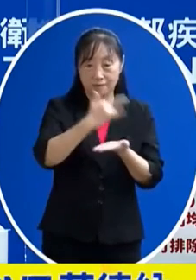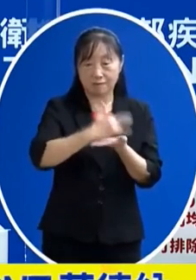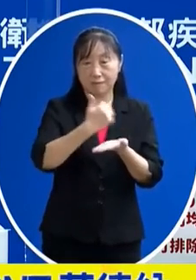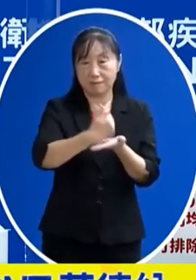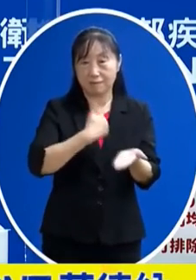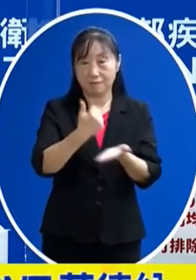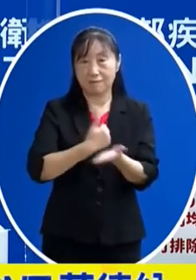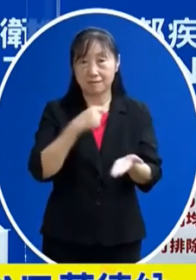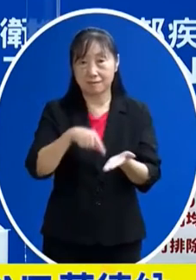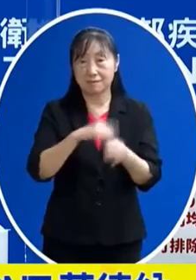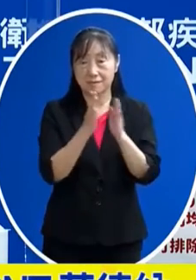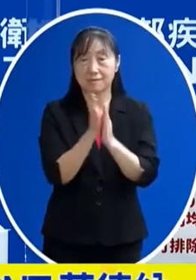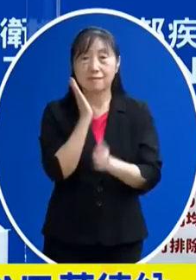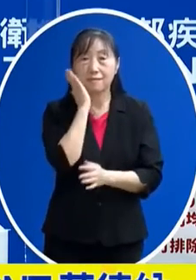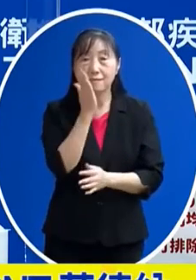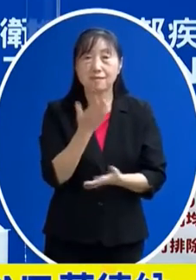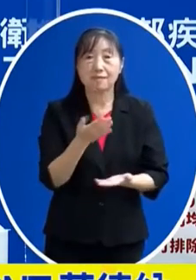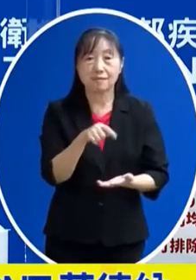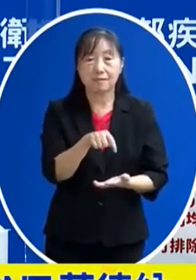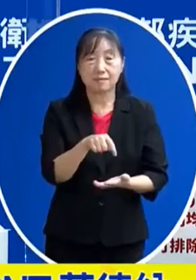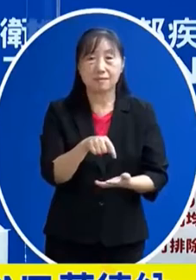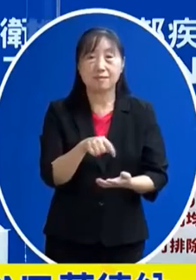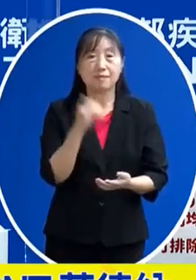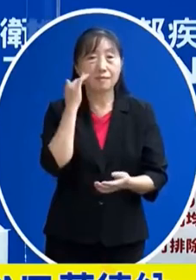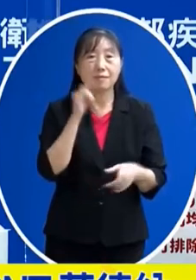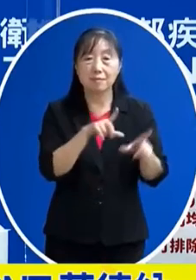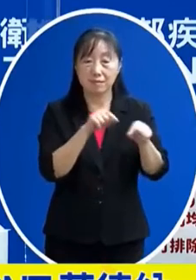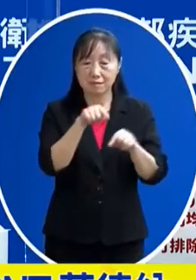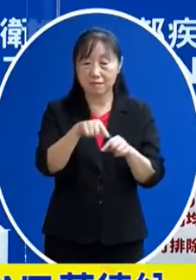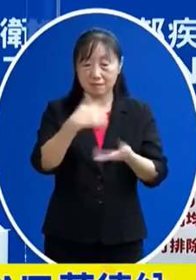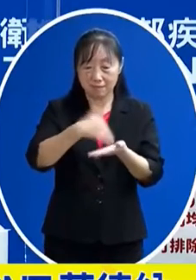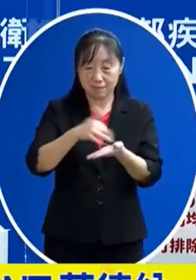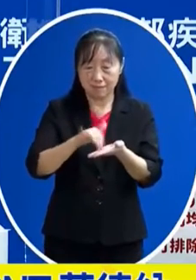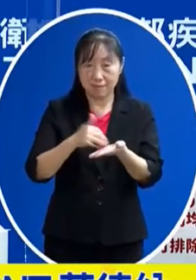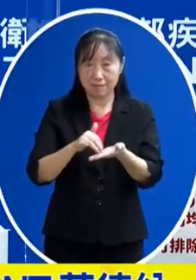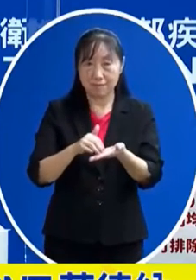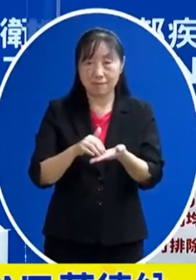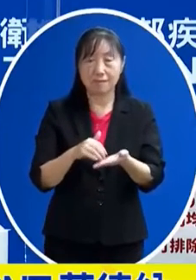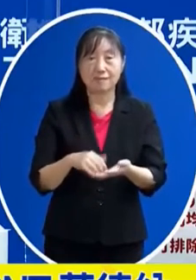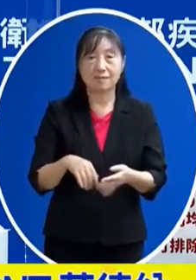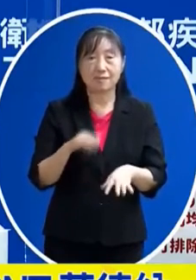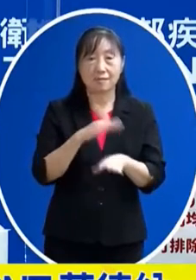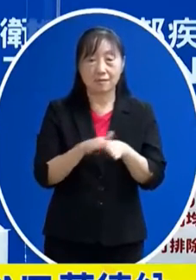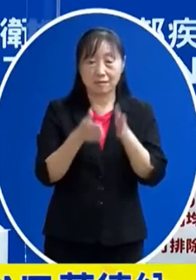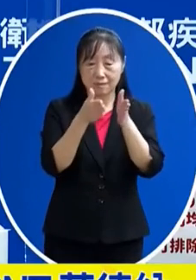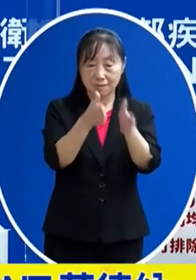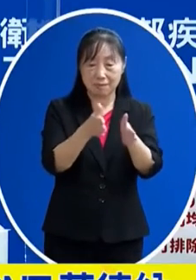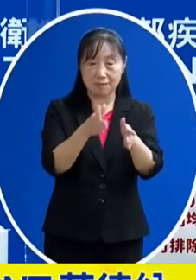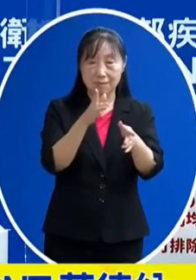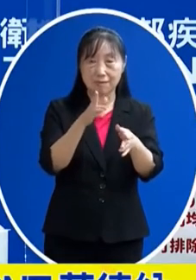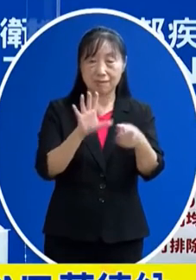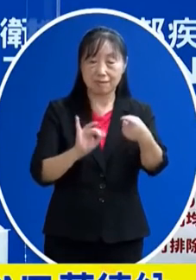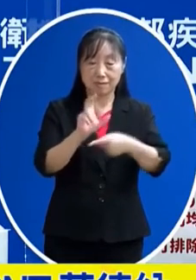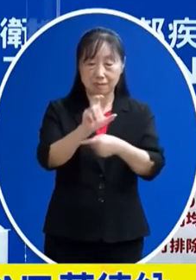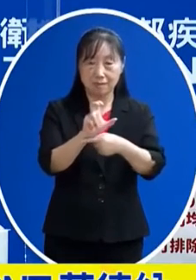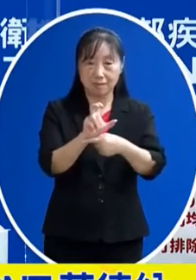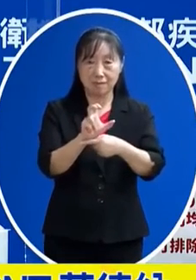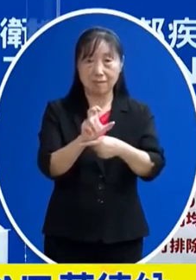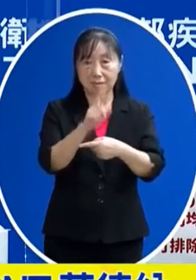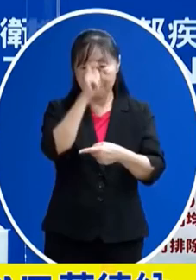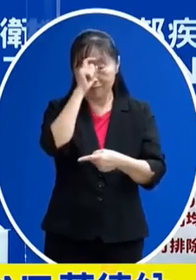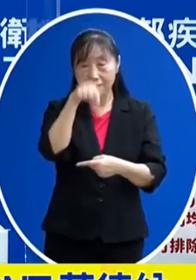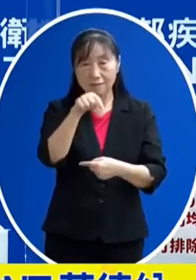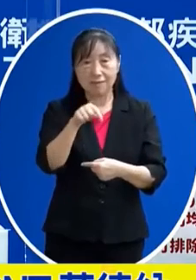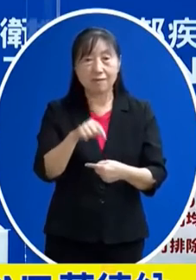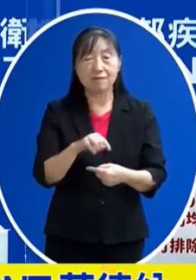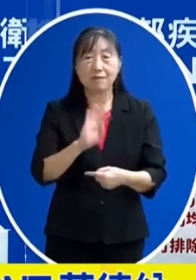况，只要都可以很顺利，依照这个原定的时程，那我们会往一定会往这个目标来达成。那是不是